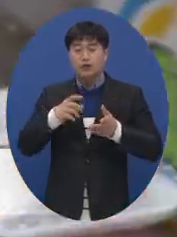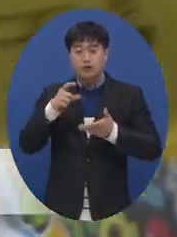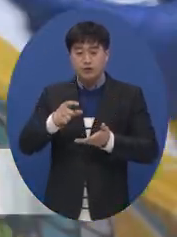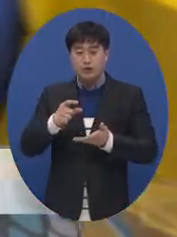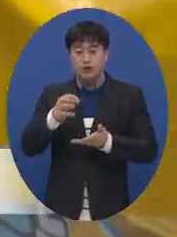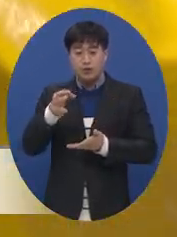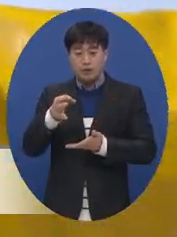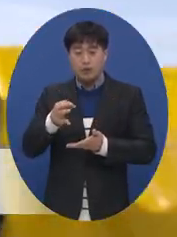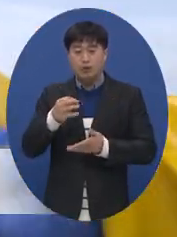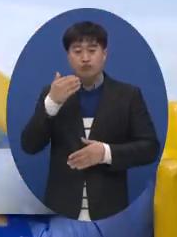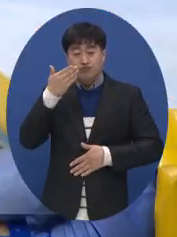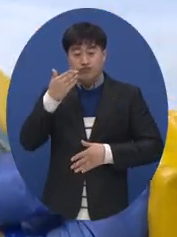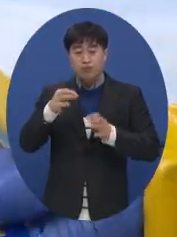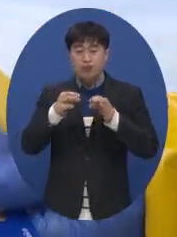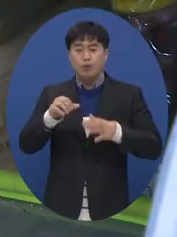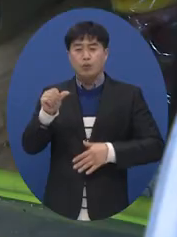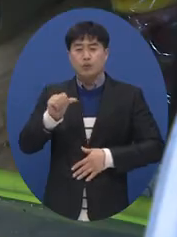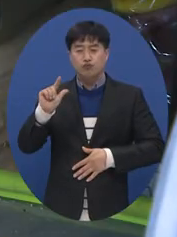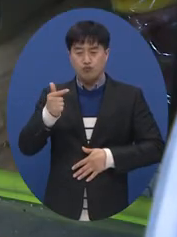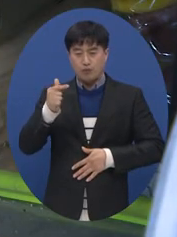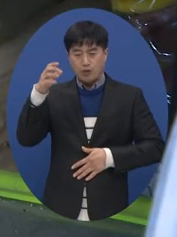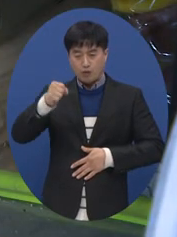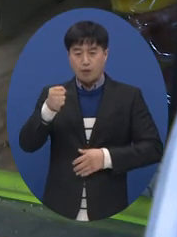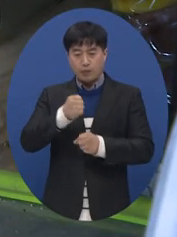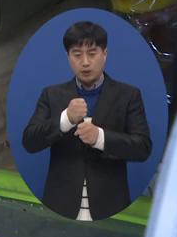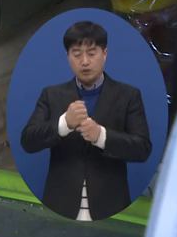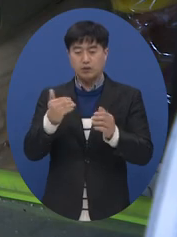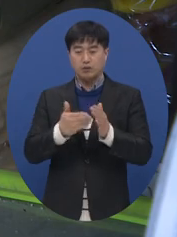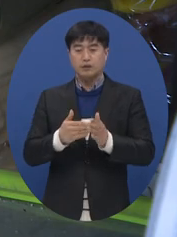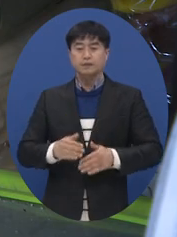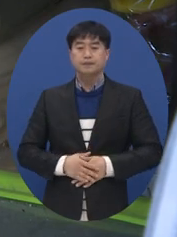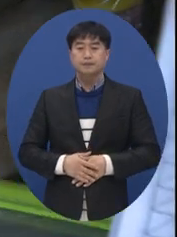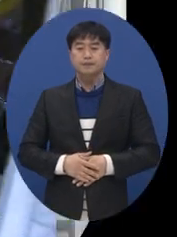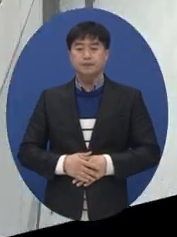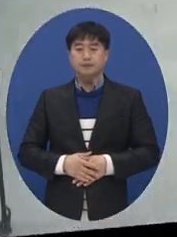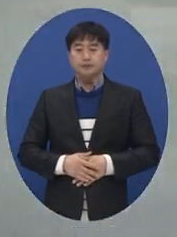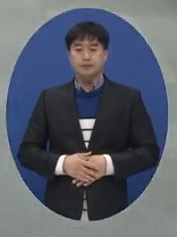경기지역화폐는 9개월 만에 약 5,600억 원이 넘게 발행됐습니다.